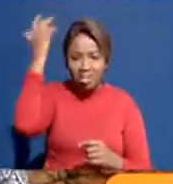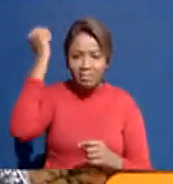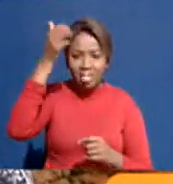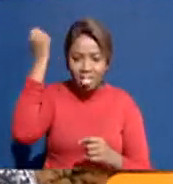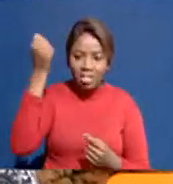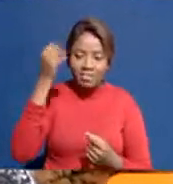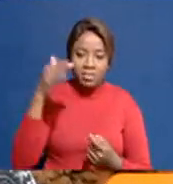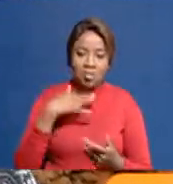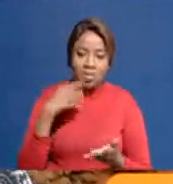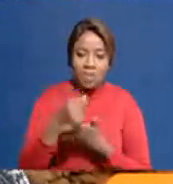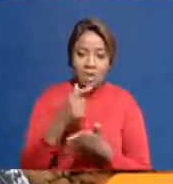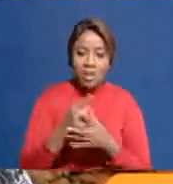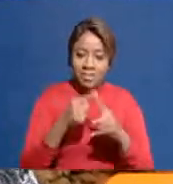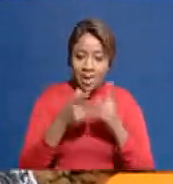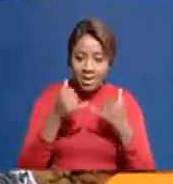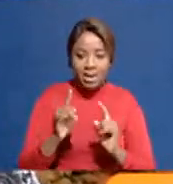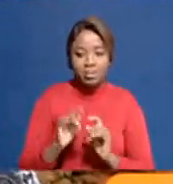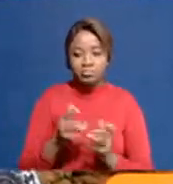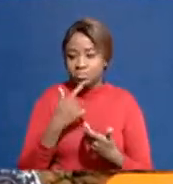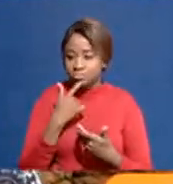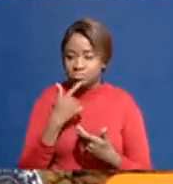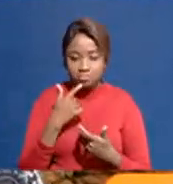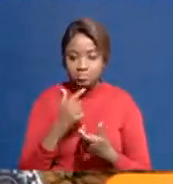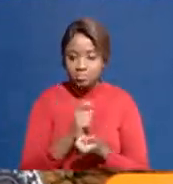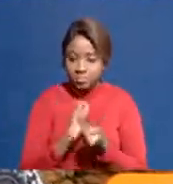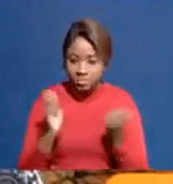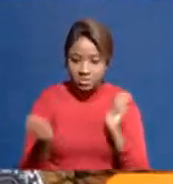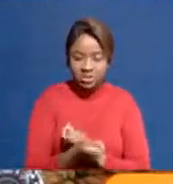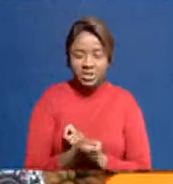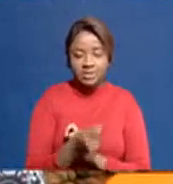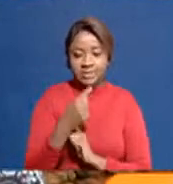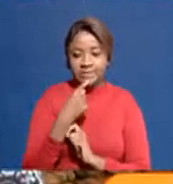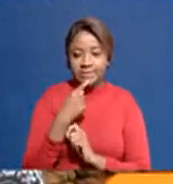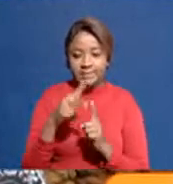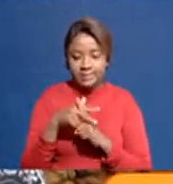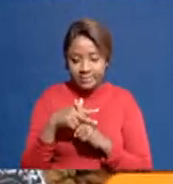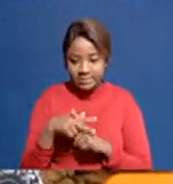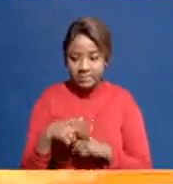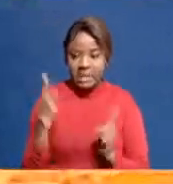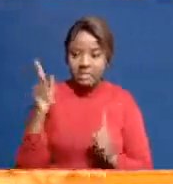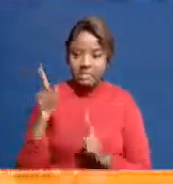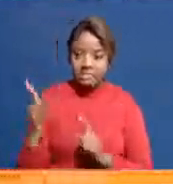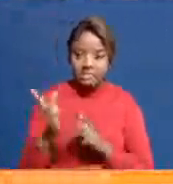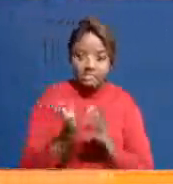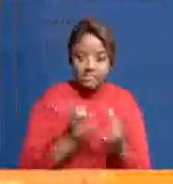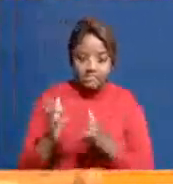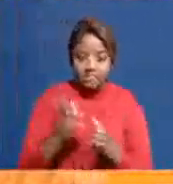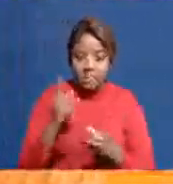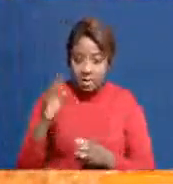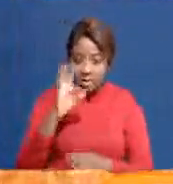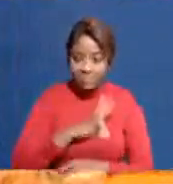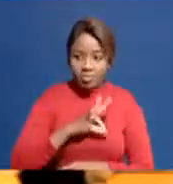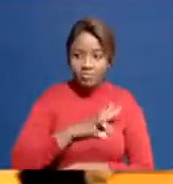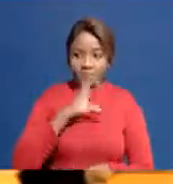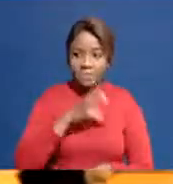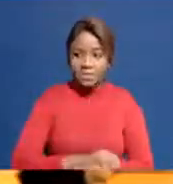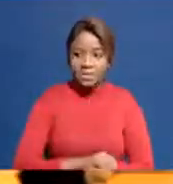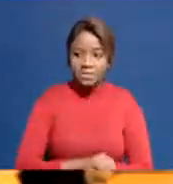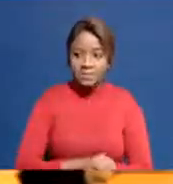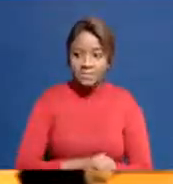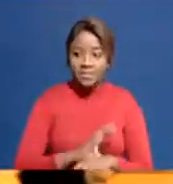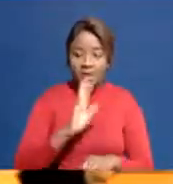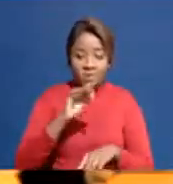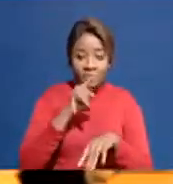inatumika kuendeleza miradi ambayo anataja kuwa ya manufaa mno kwake. Sijawahi jutia